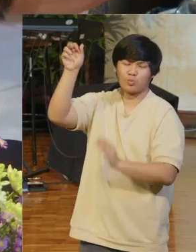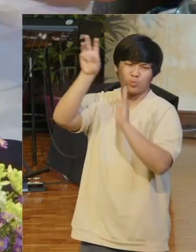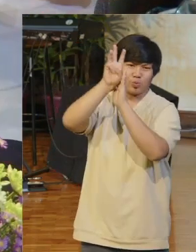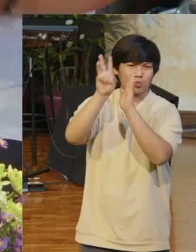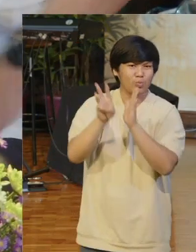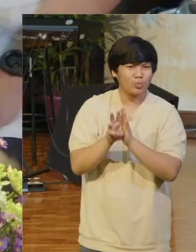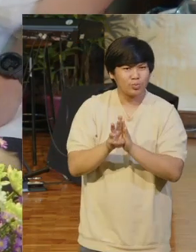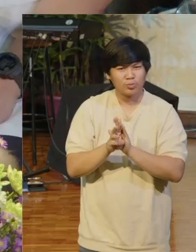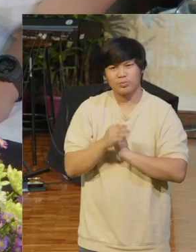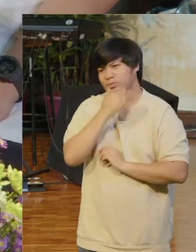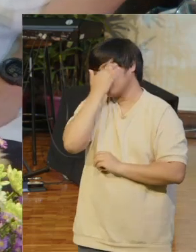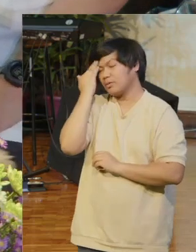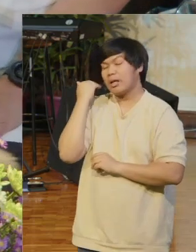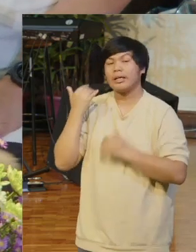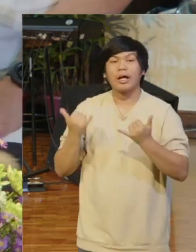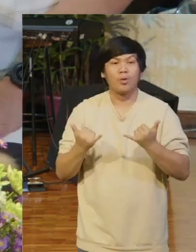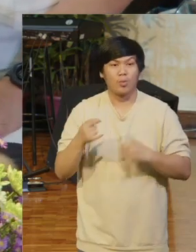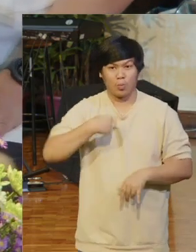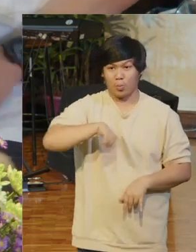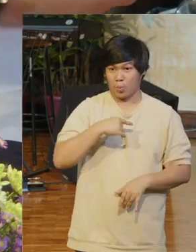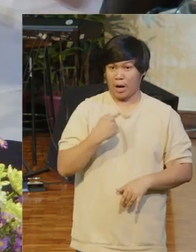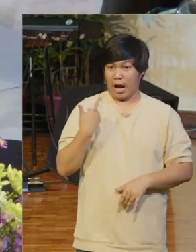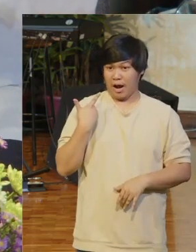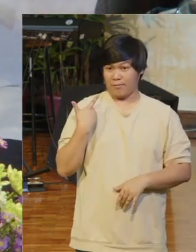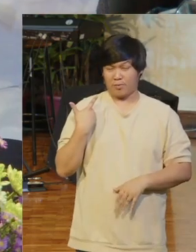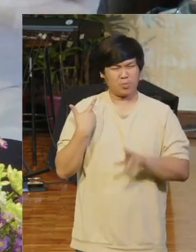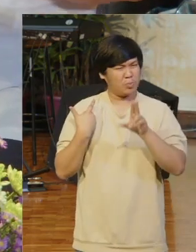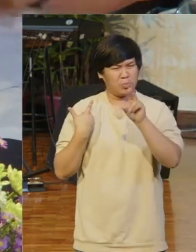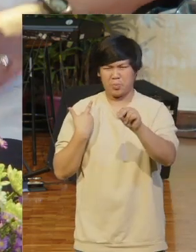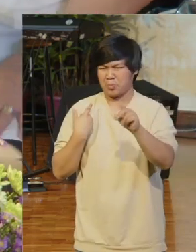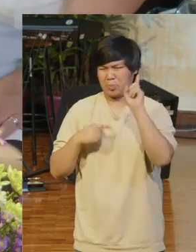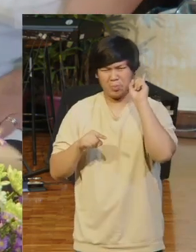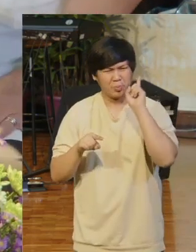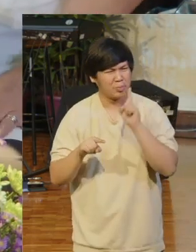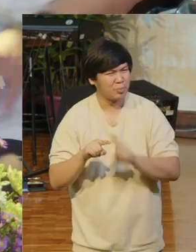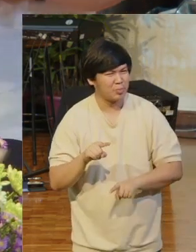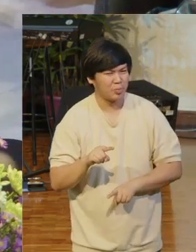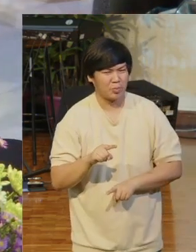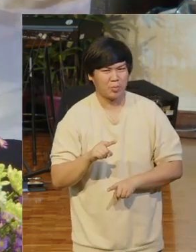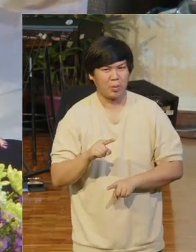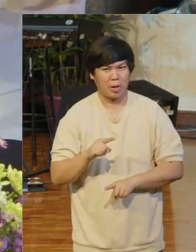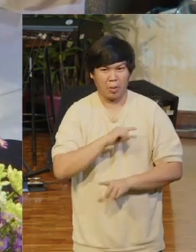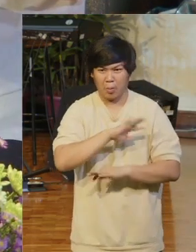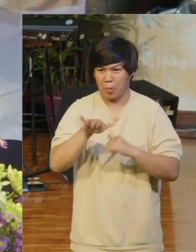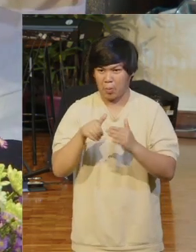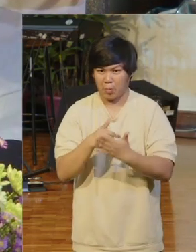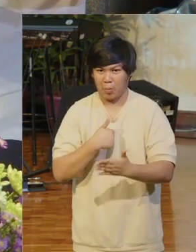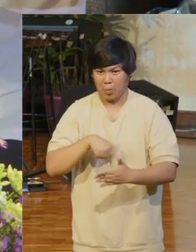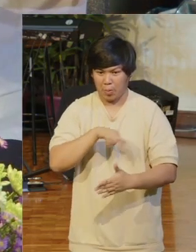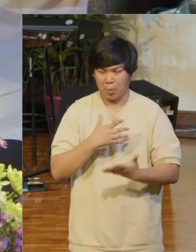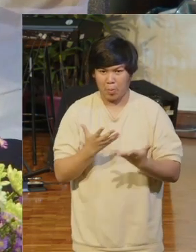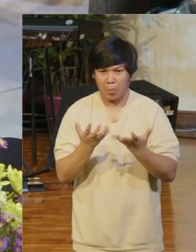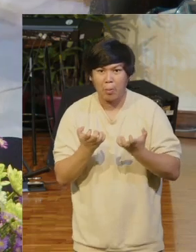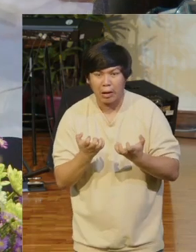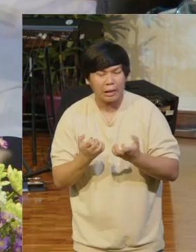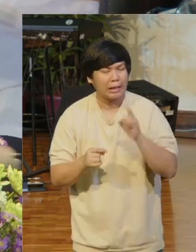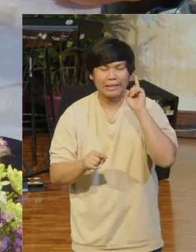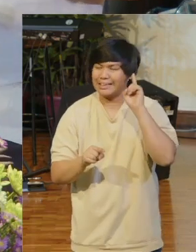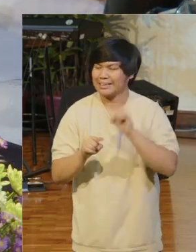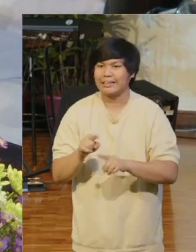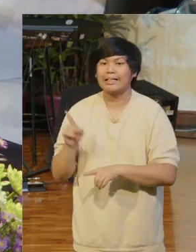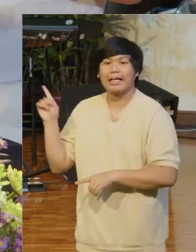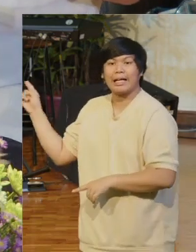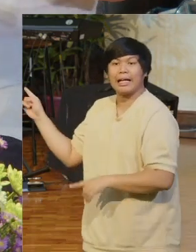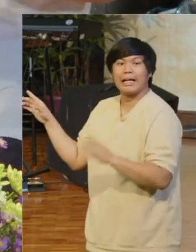Hindi natin kayang gawin yun. Hindi natin kayang gawin ang lahat ng ating nais. No? Kasi ako, gusto